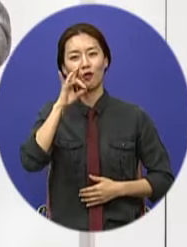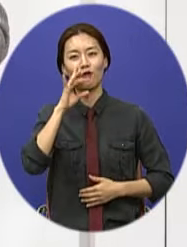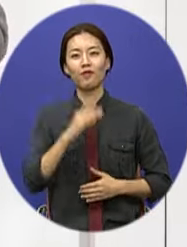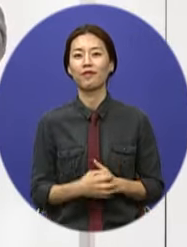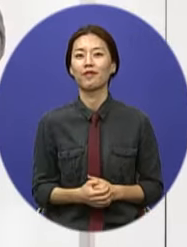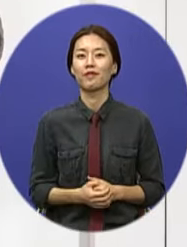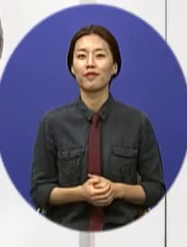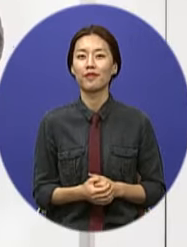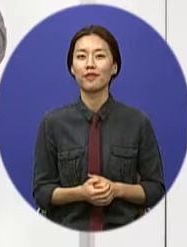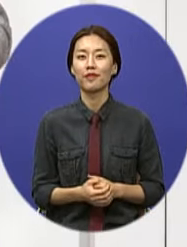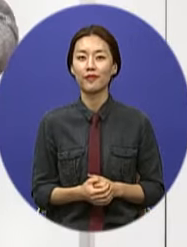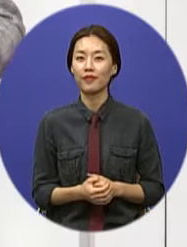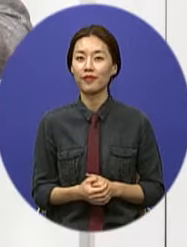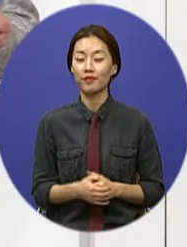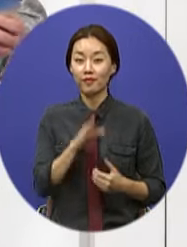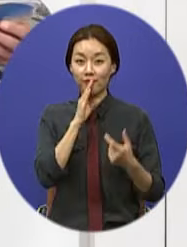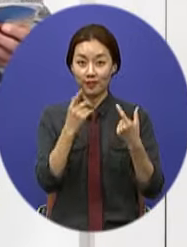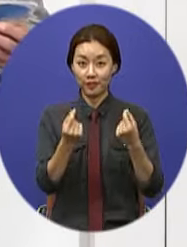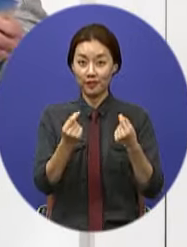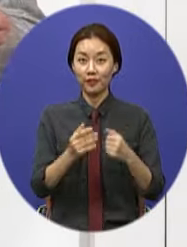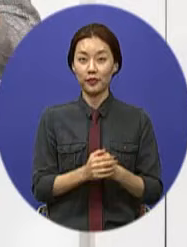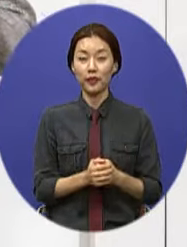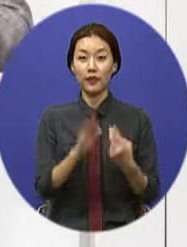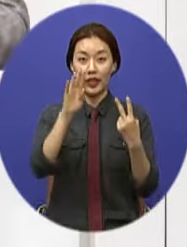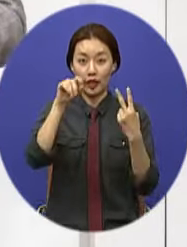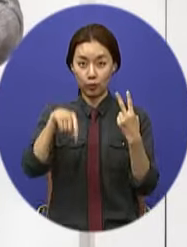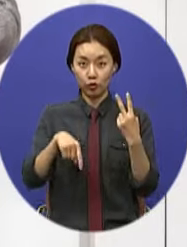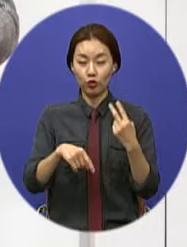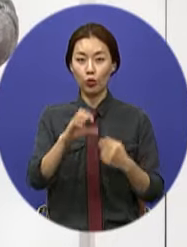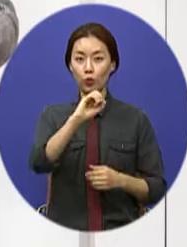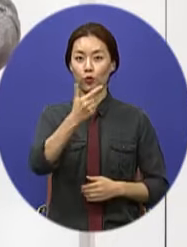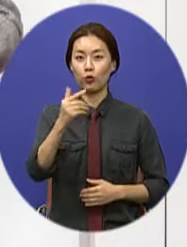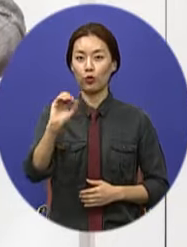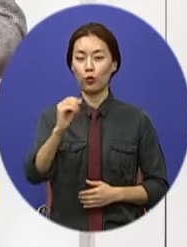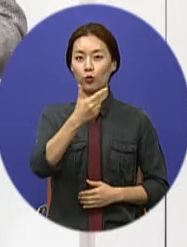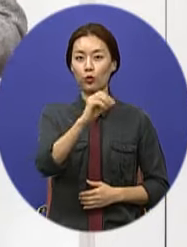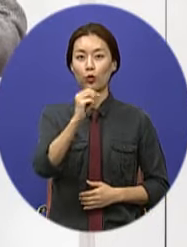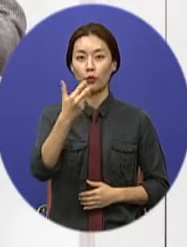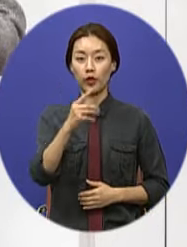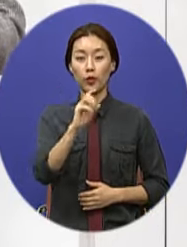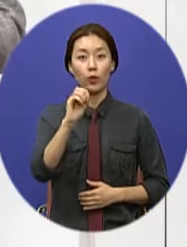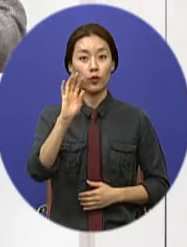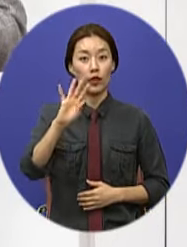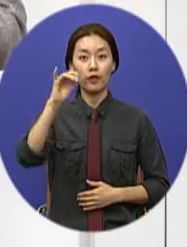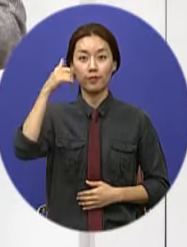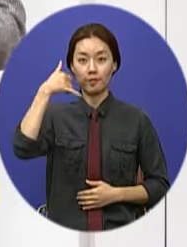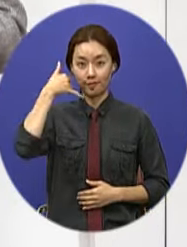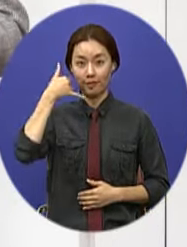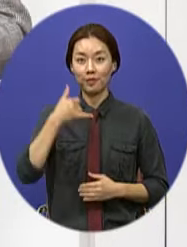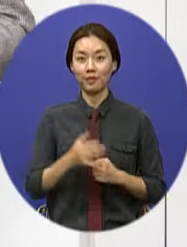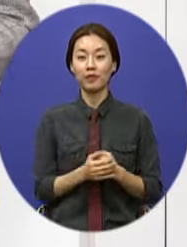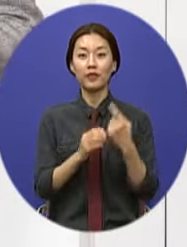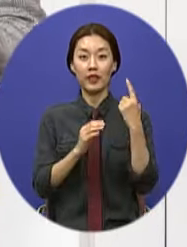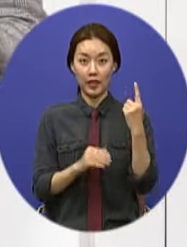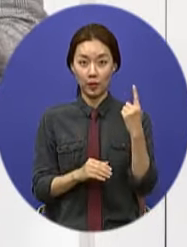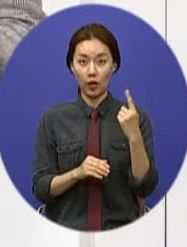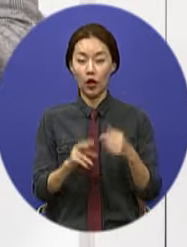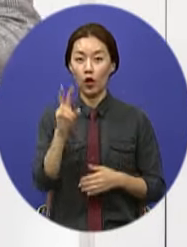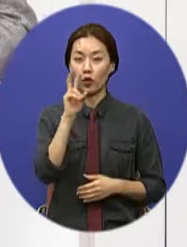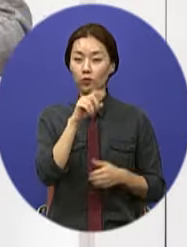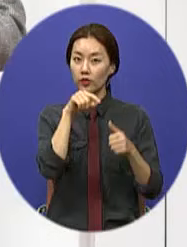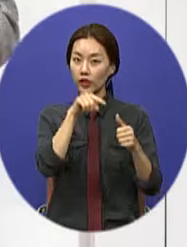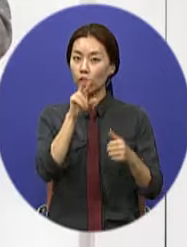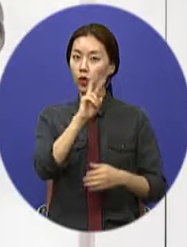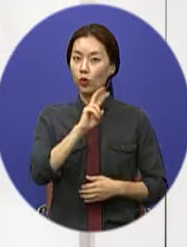궁금합니다. 네, 그렇습니다. 자, 2부도 역시 ANS 060-608-1004번으로 전화하시고요, 1번 지정곡